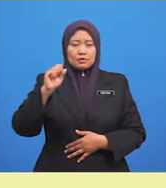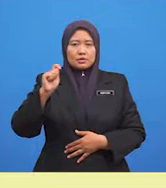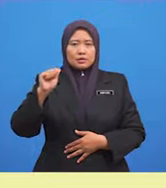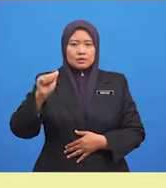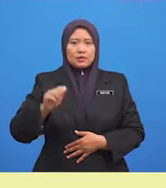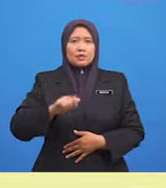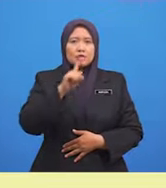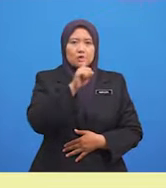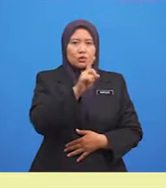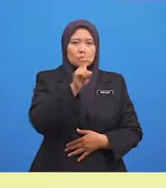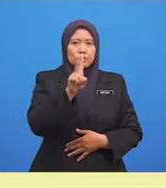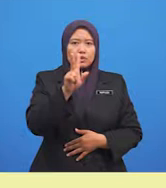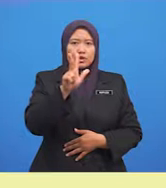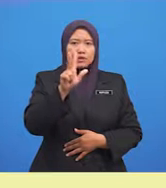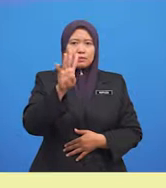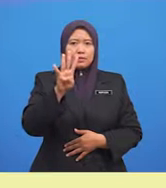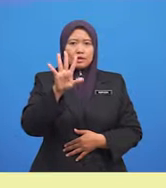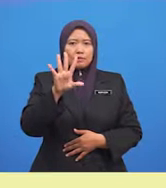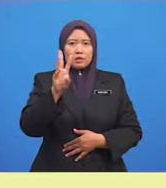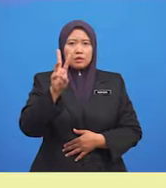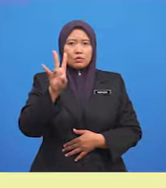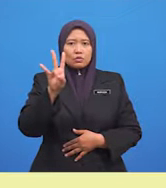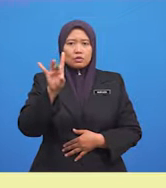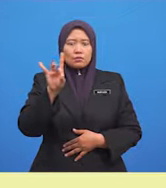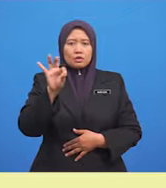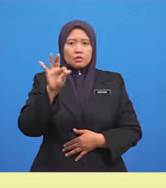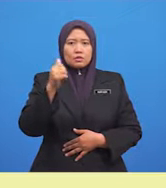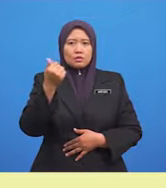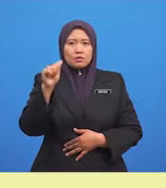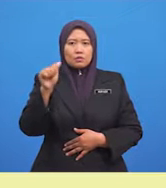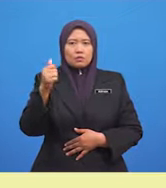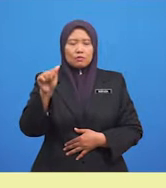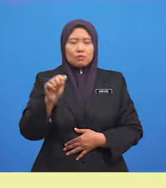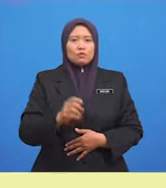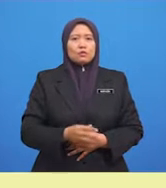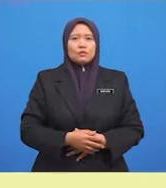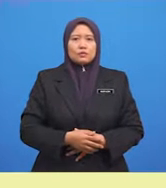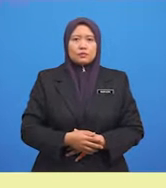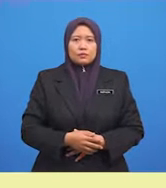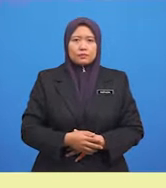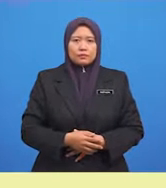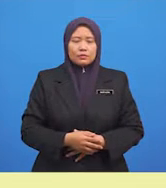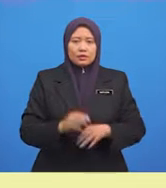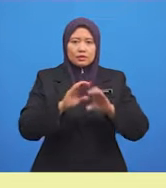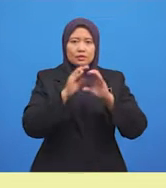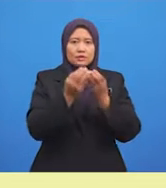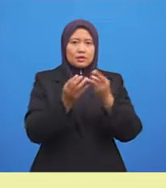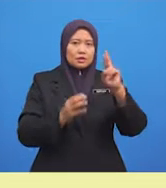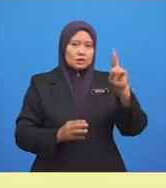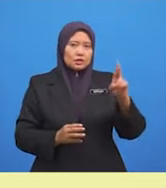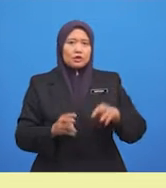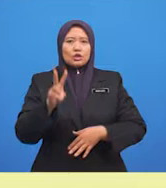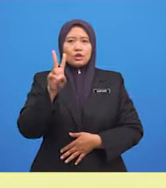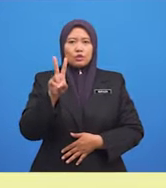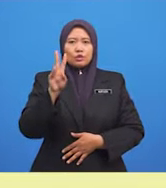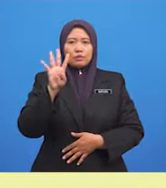3, 4, 5, 6, 7, 8, 9 dan 10. Set R